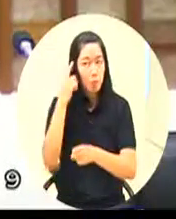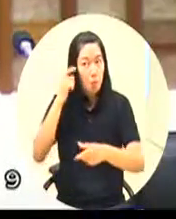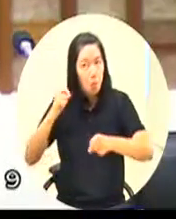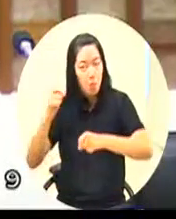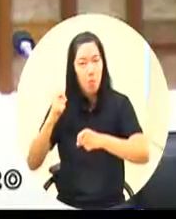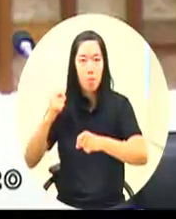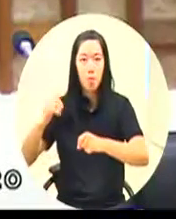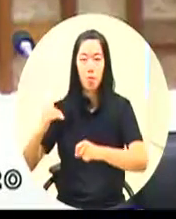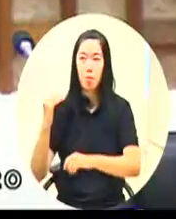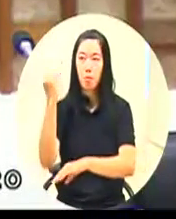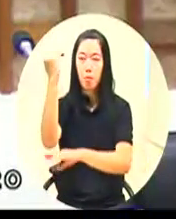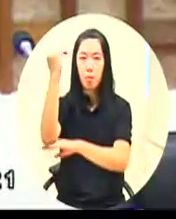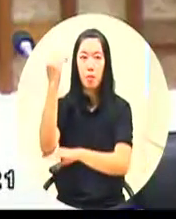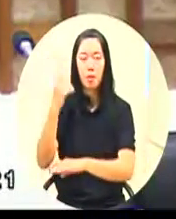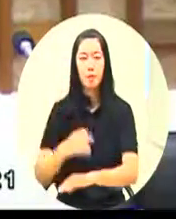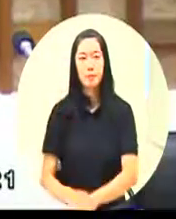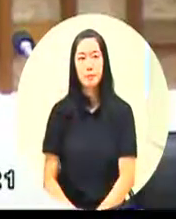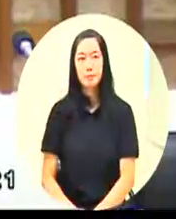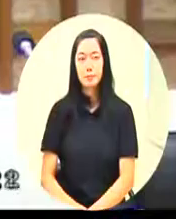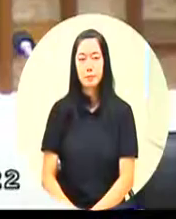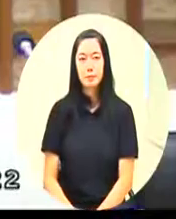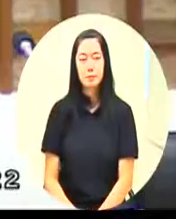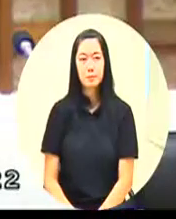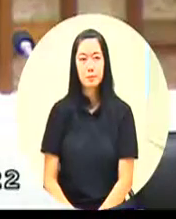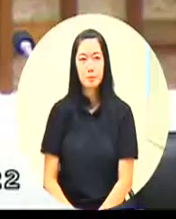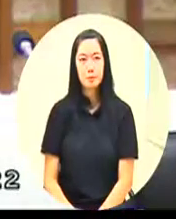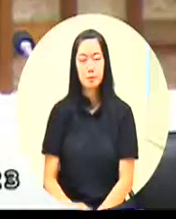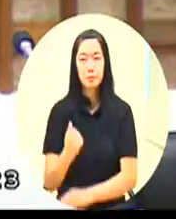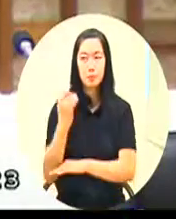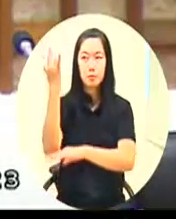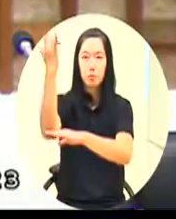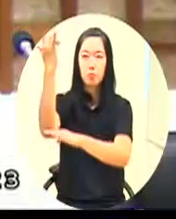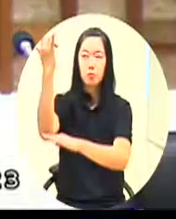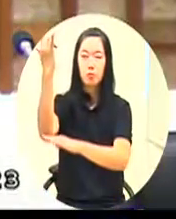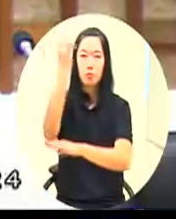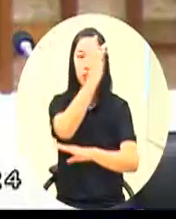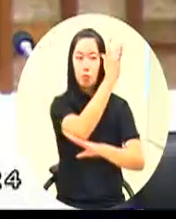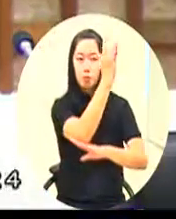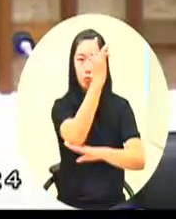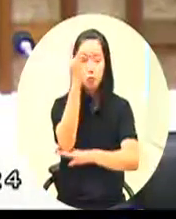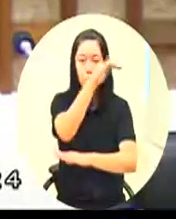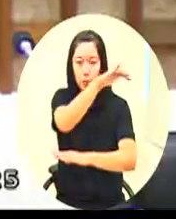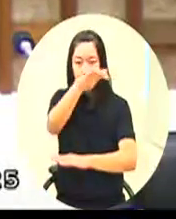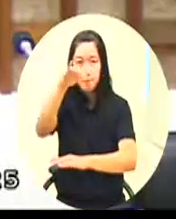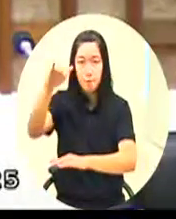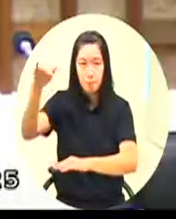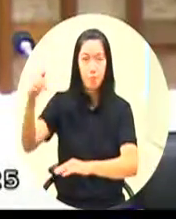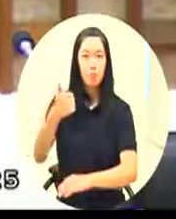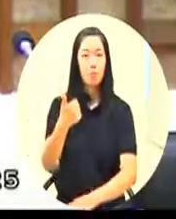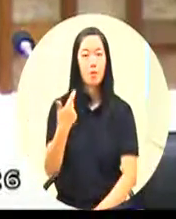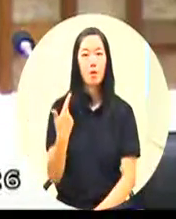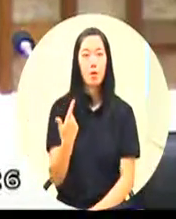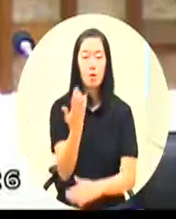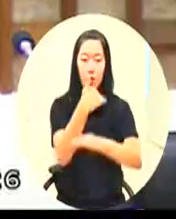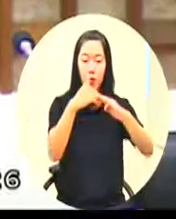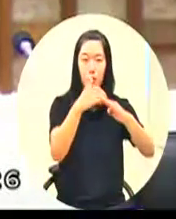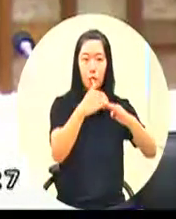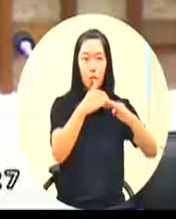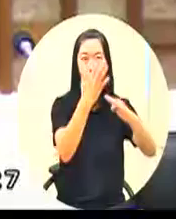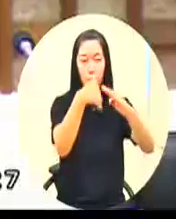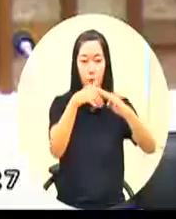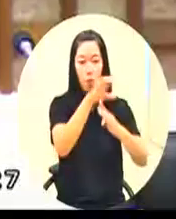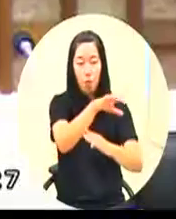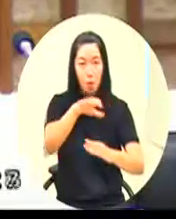的一个这个比率，然后下去做，然后各校在每一年在维护树